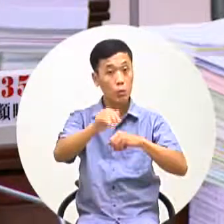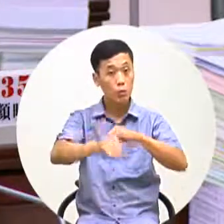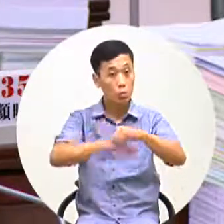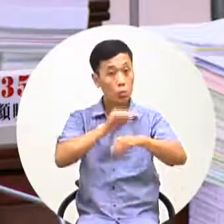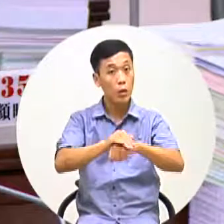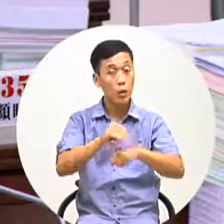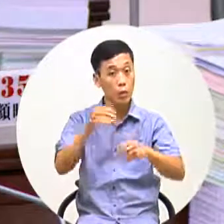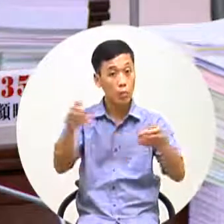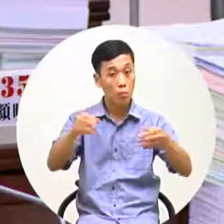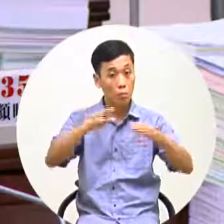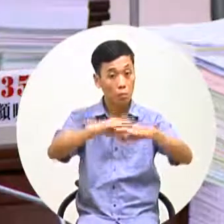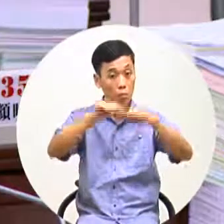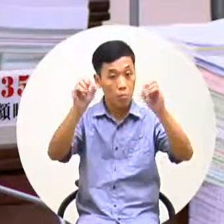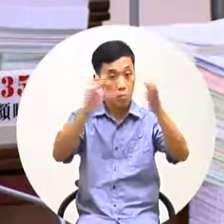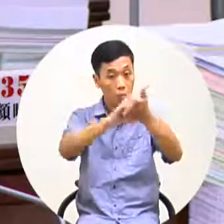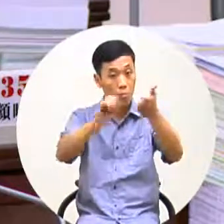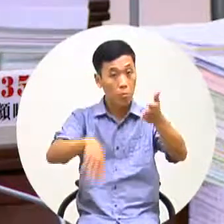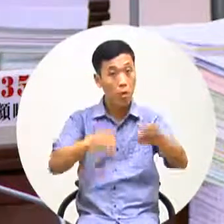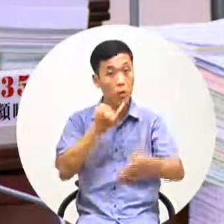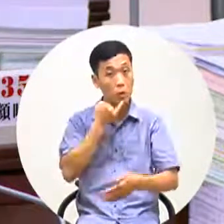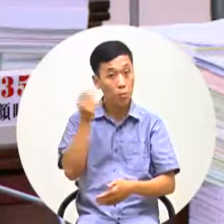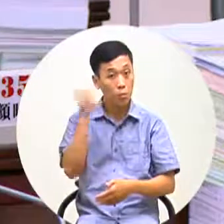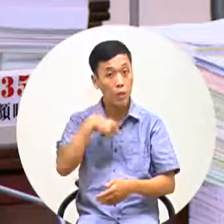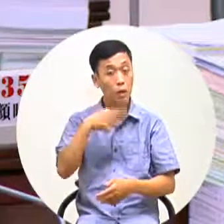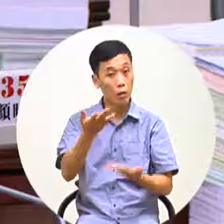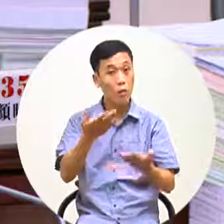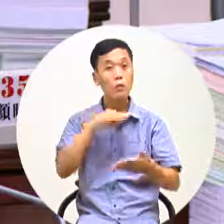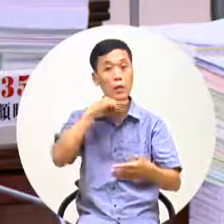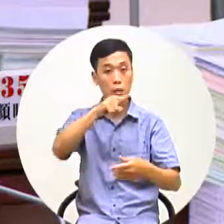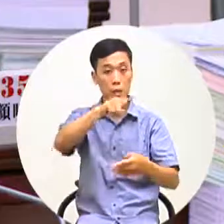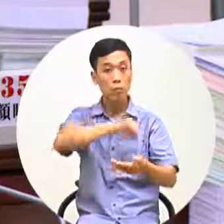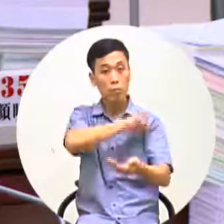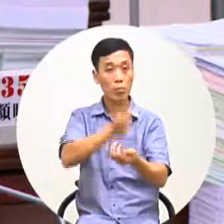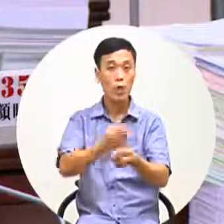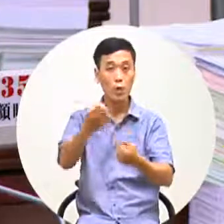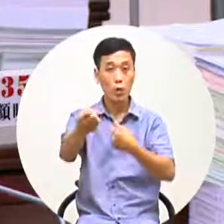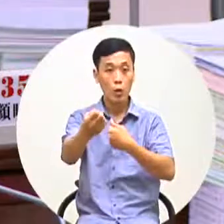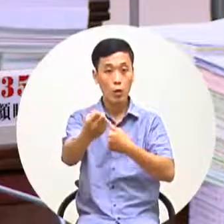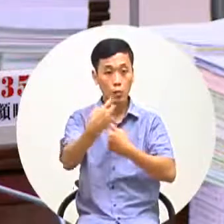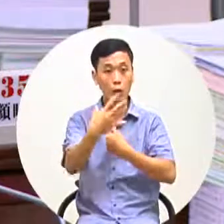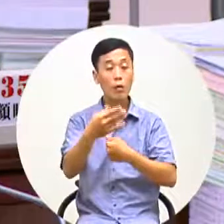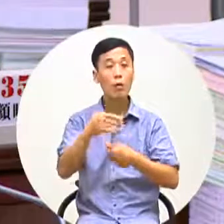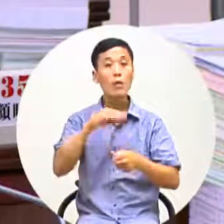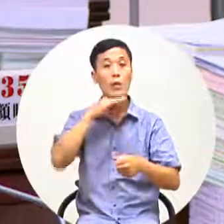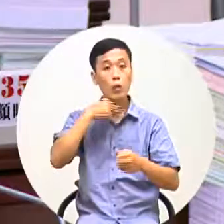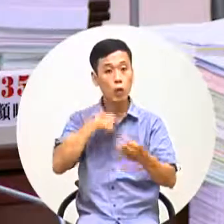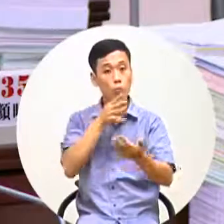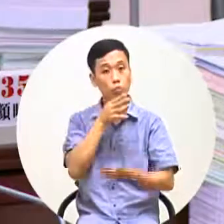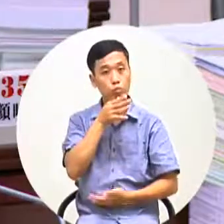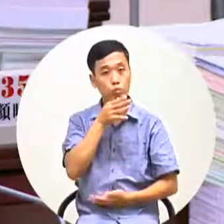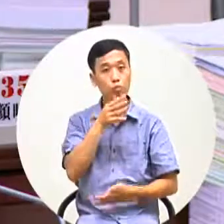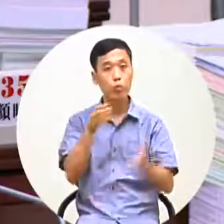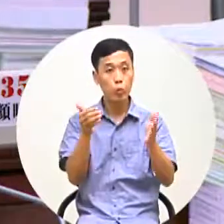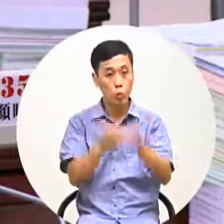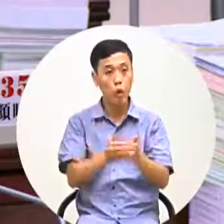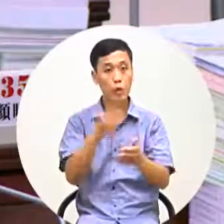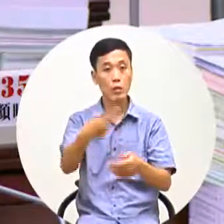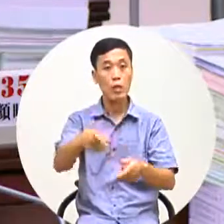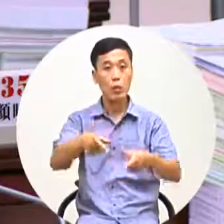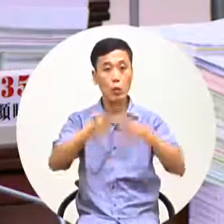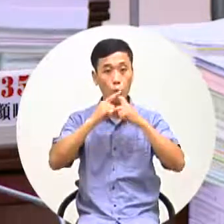复我了，好不好？我刚刚做的这个作业哈，我念完了，等一下你再回应我。最后一